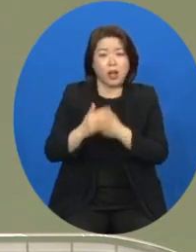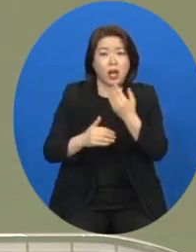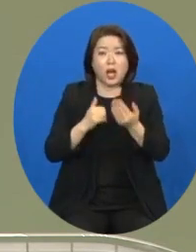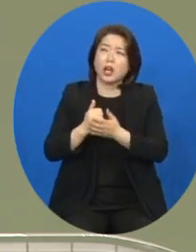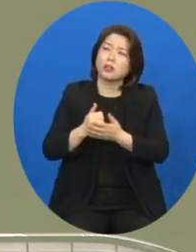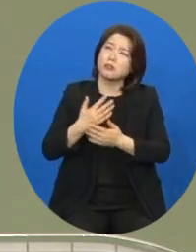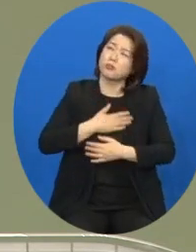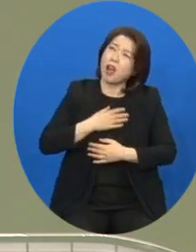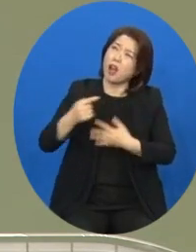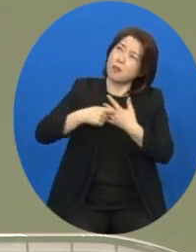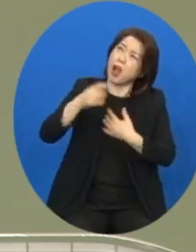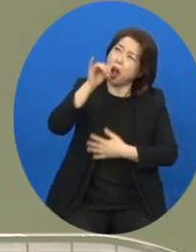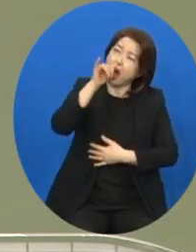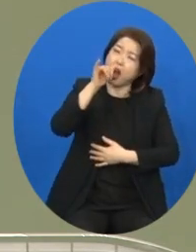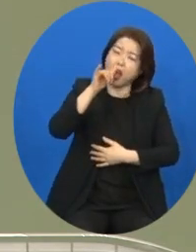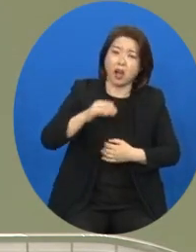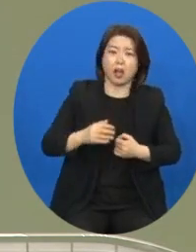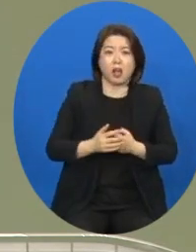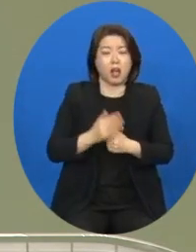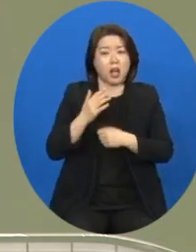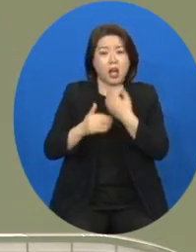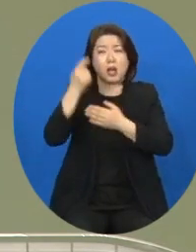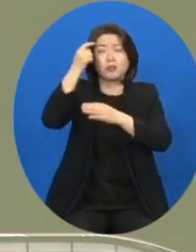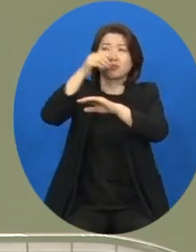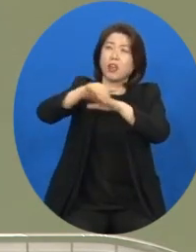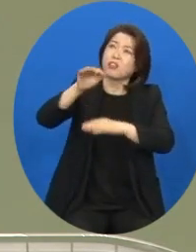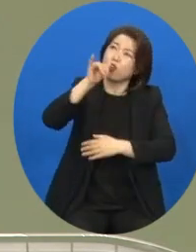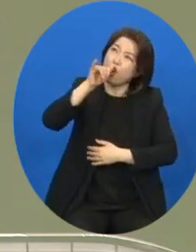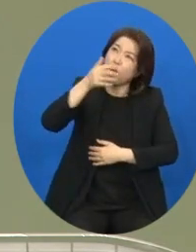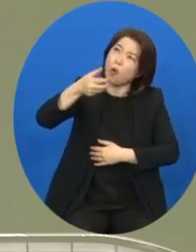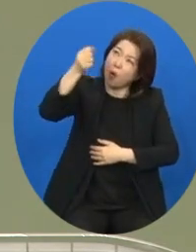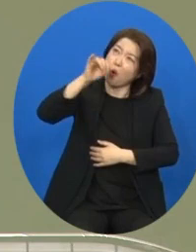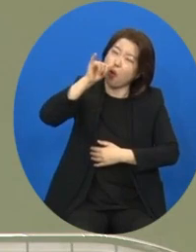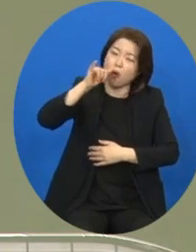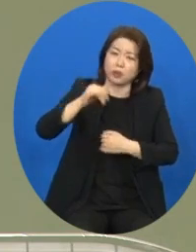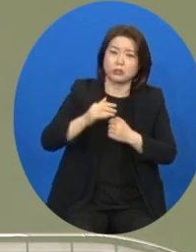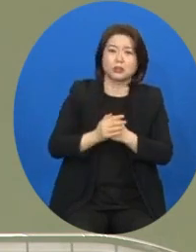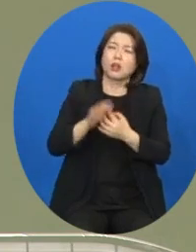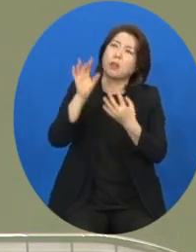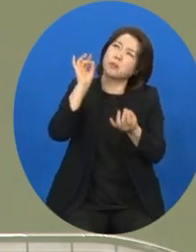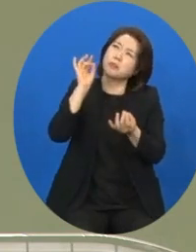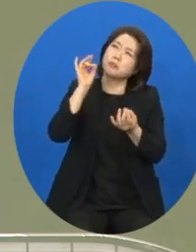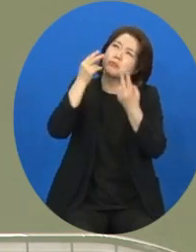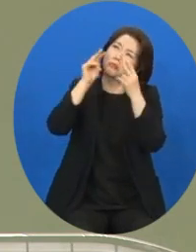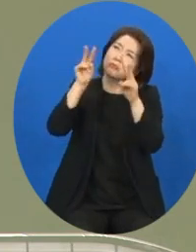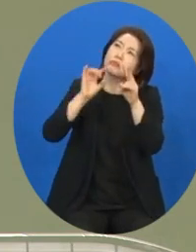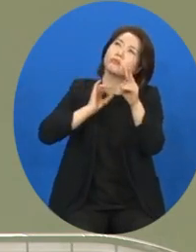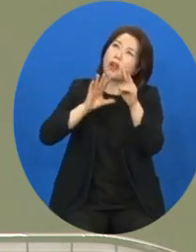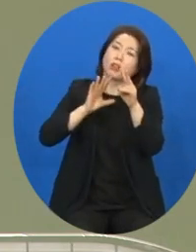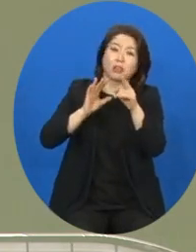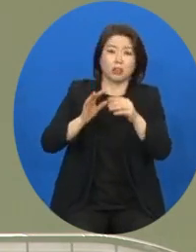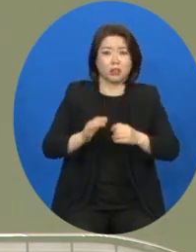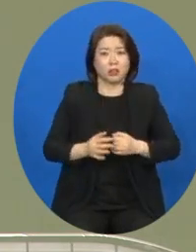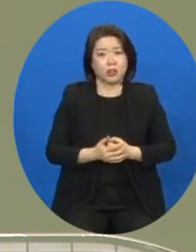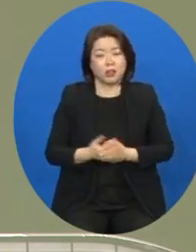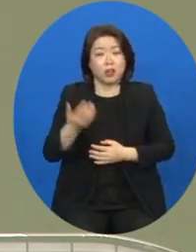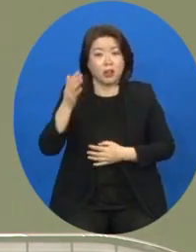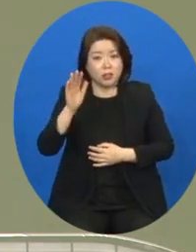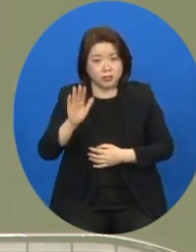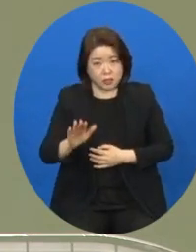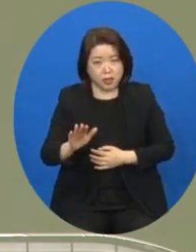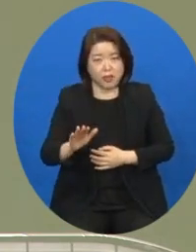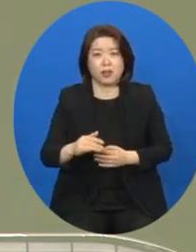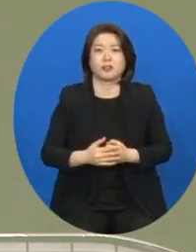알기는 아실까? 하나님에게 계획이 있으실까? 이러고만 있었던 거예요. 근데